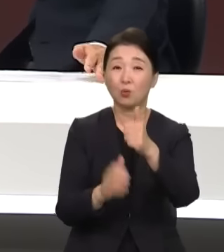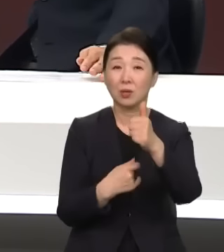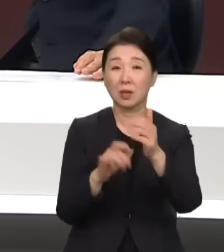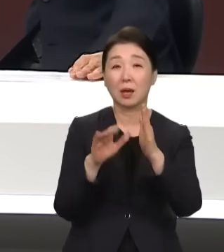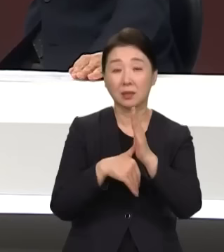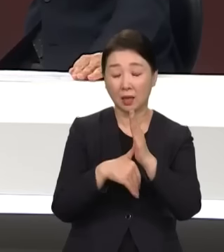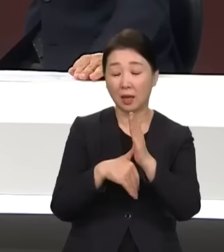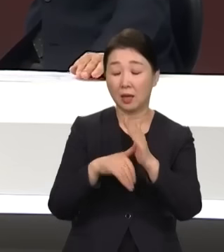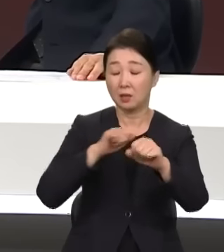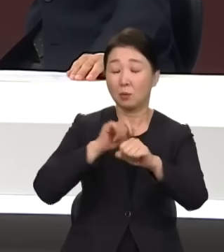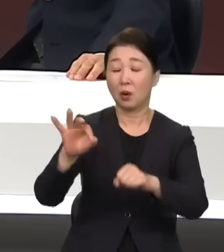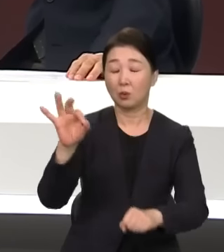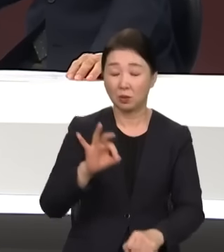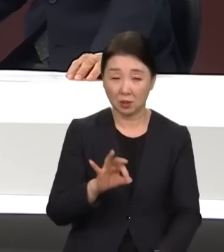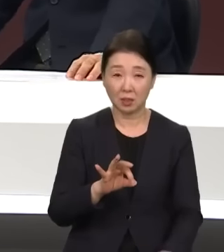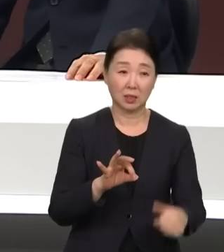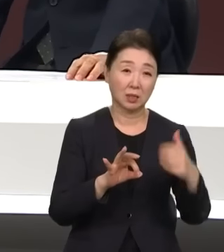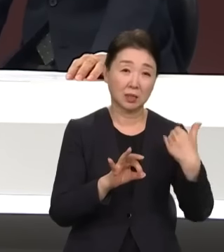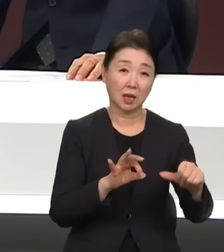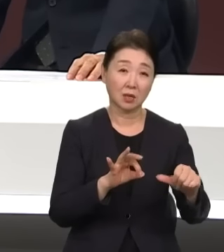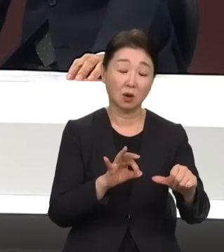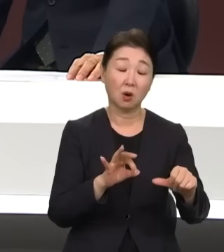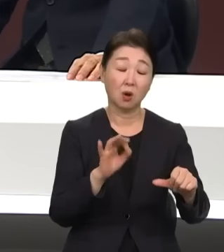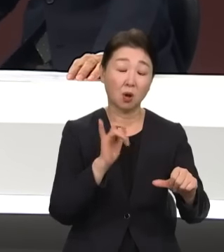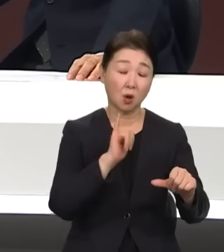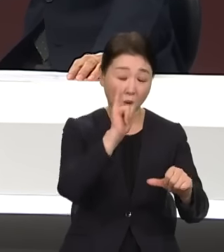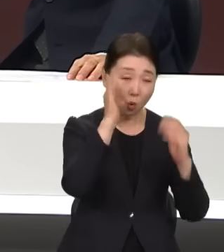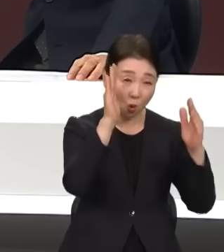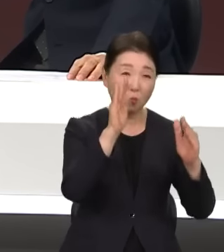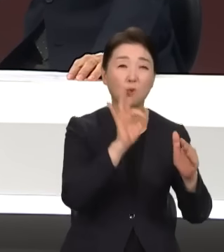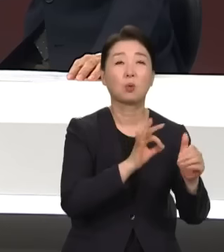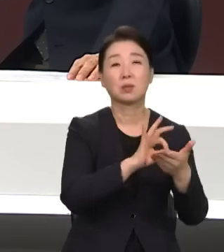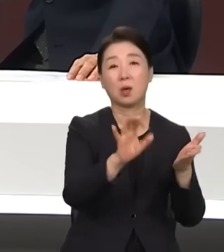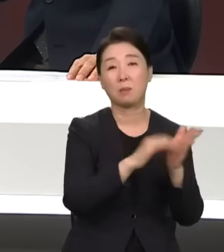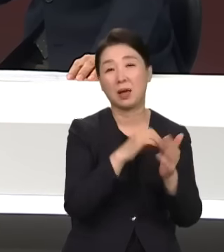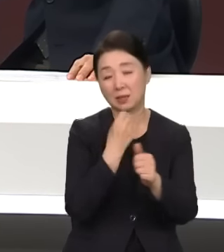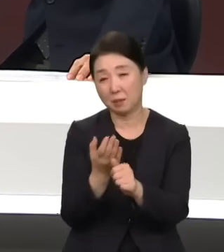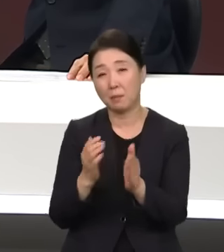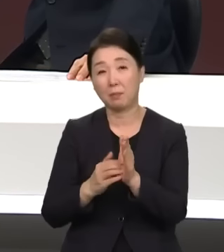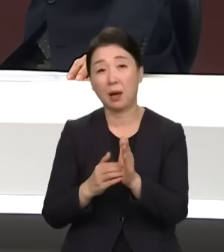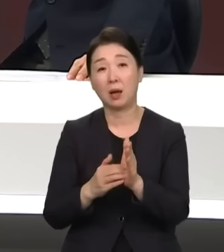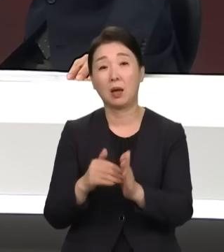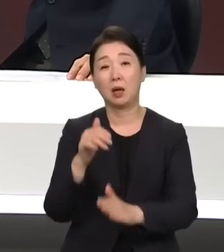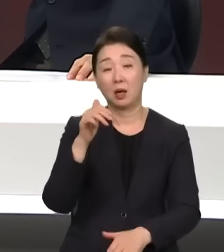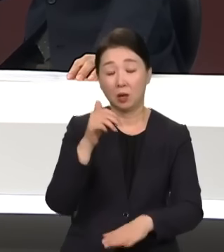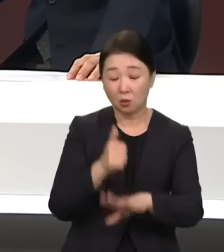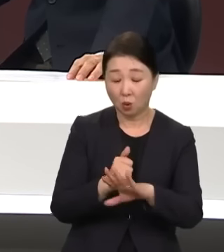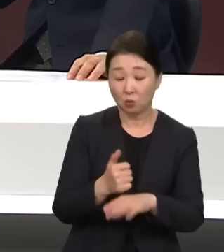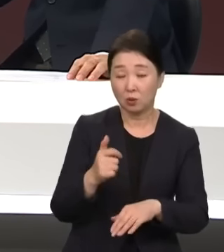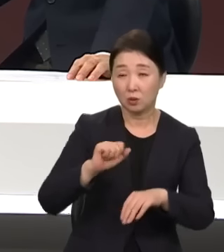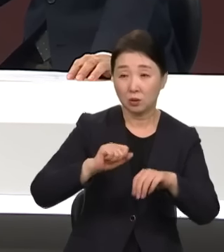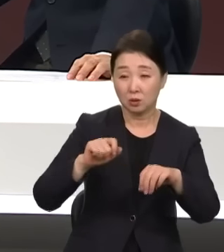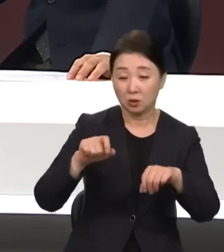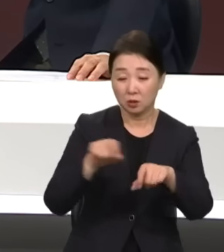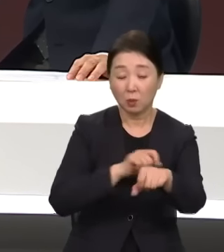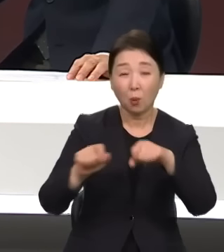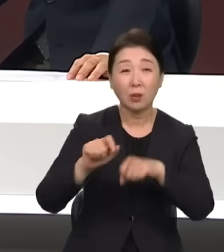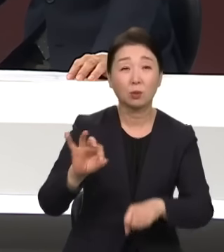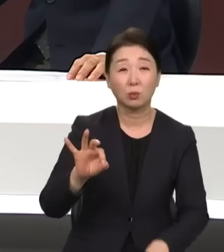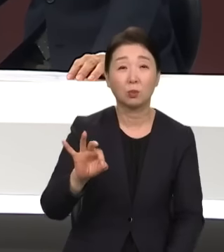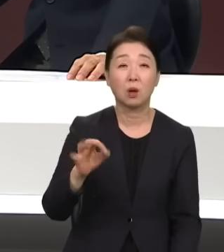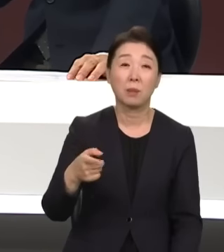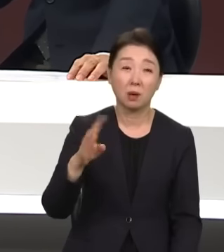자녀 유학비에 썼다라고 자백을 한 적이 있습니다. 네. 결국 이렇기 때문에 국회 특활비가 100억대, 60억대 그러다가 2019년에